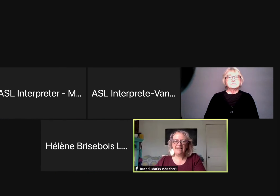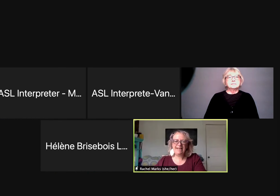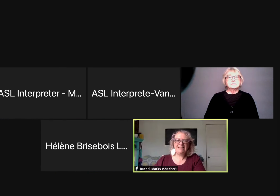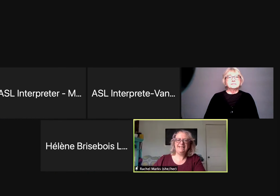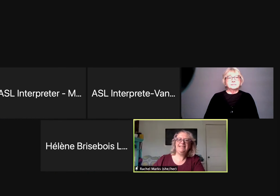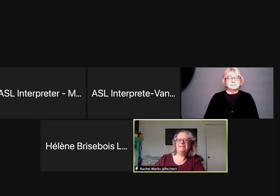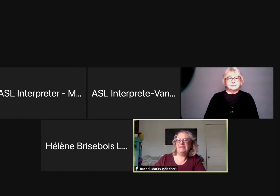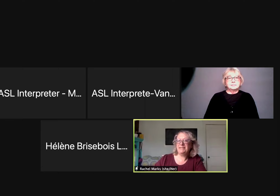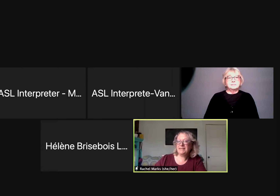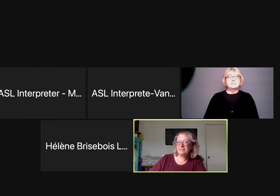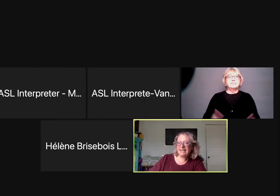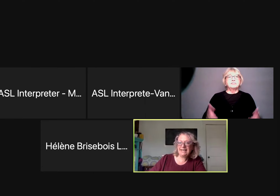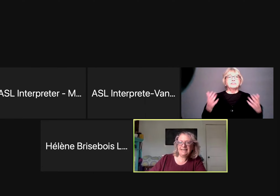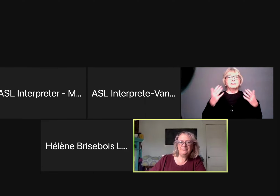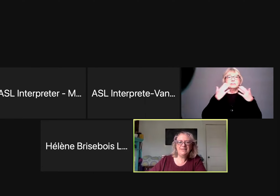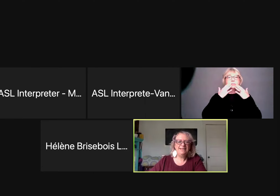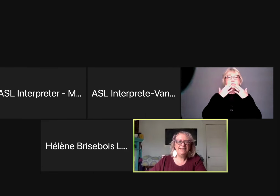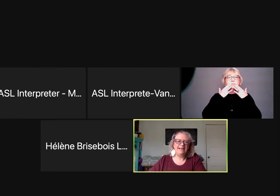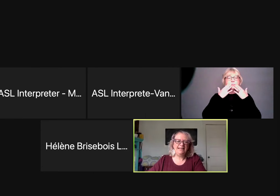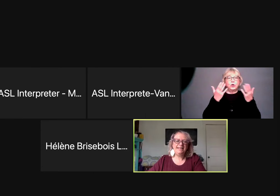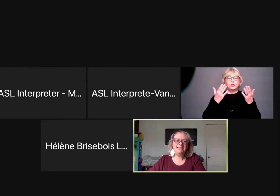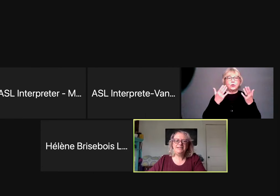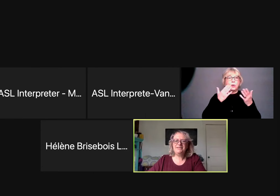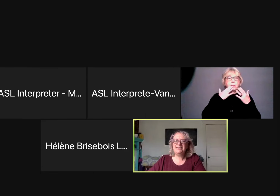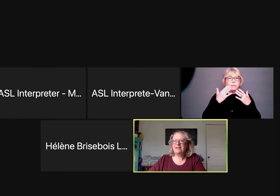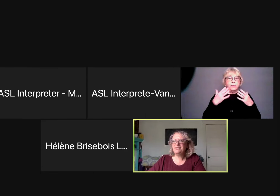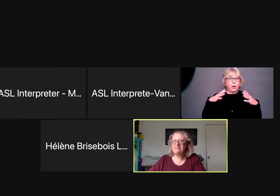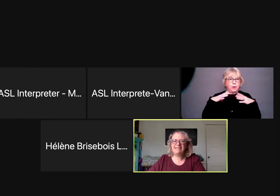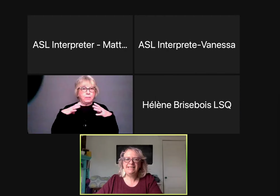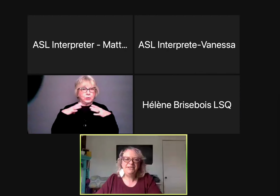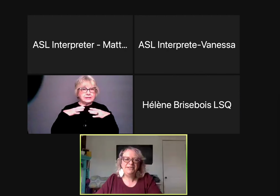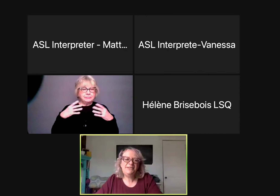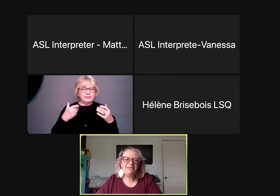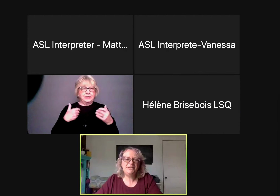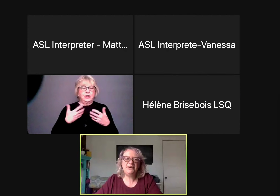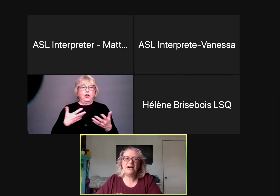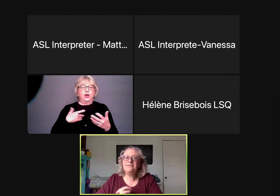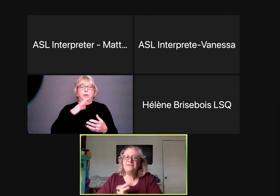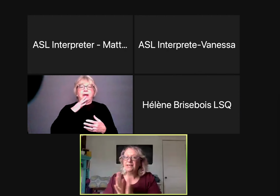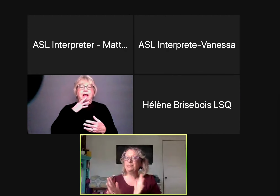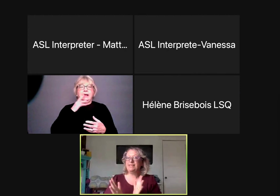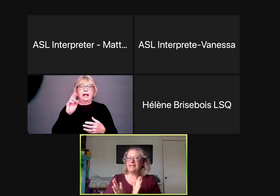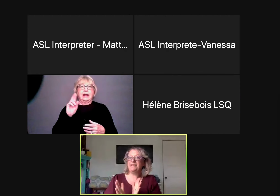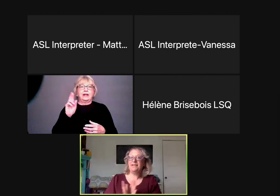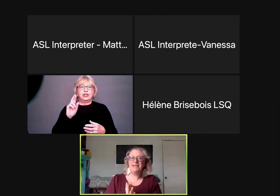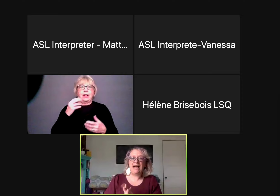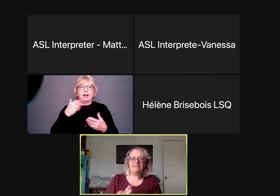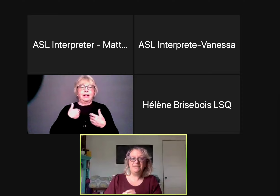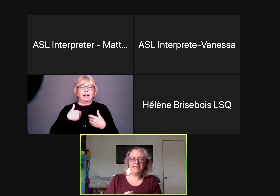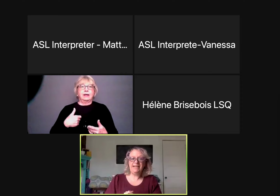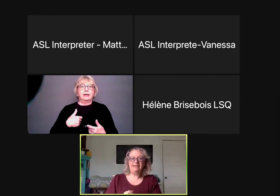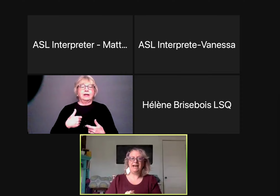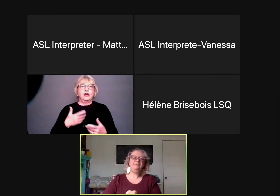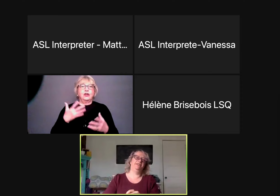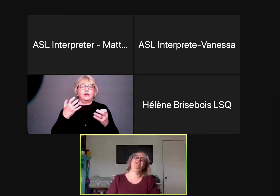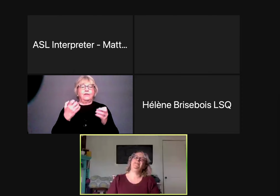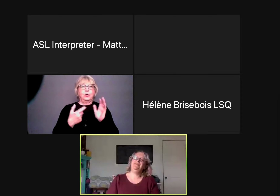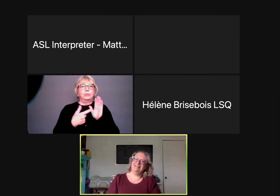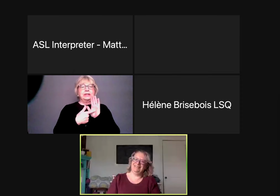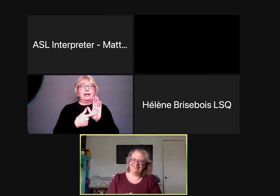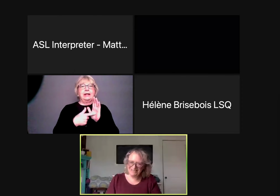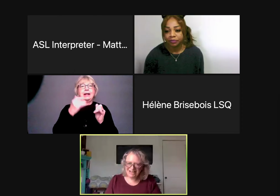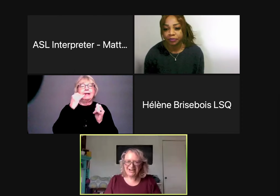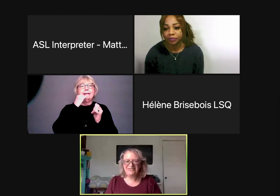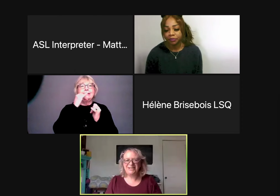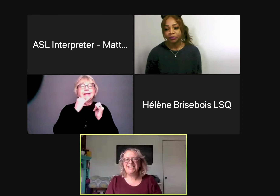bonjour. Bon tour de la pause, c'est Rachel qui est avec vous. J'aimerais vous présenter notre dernier